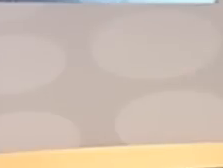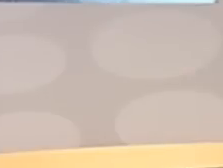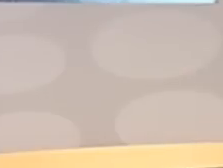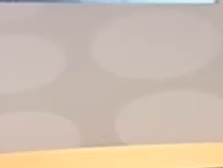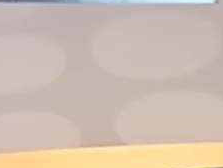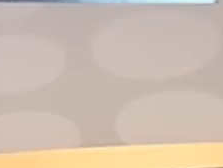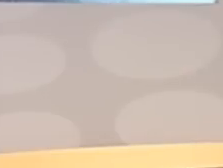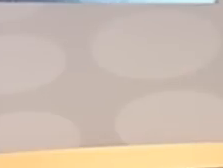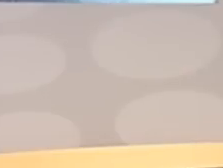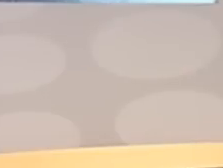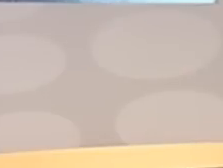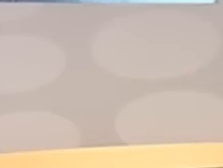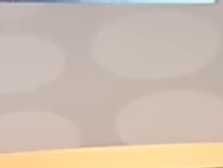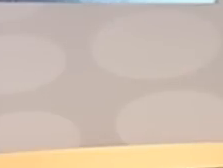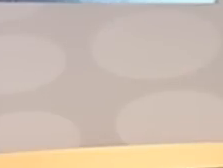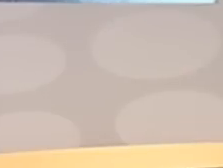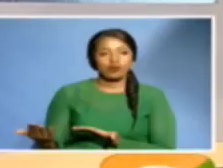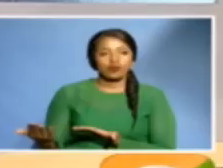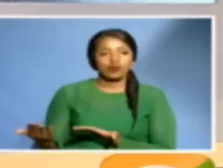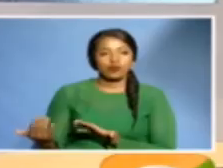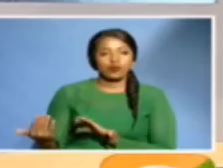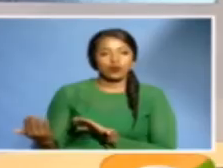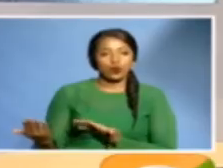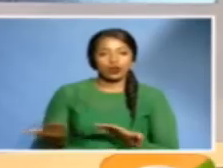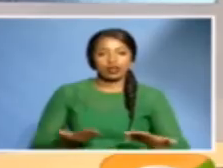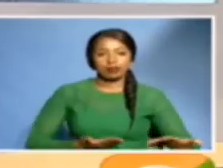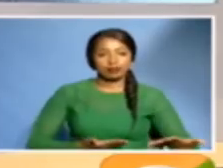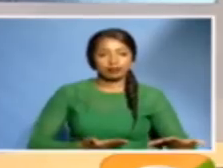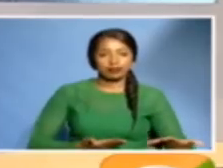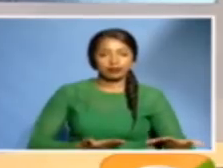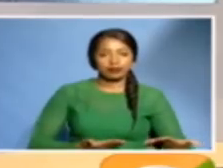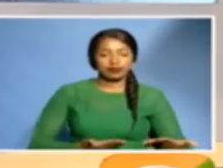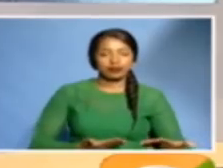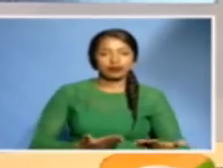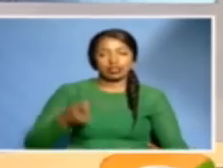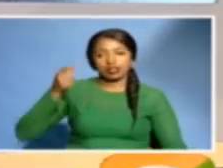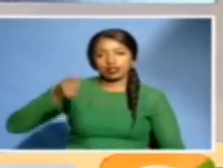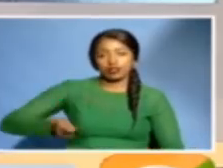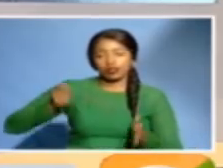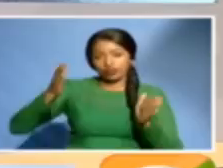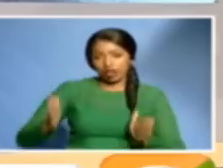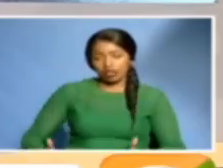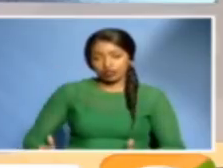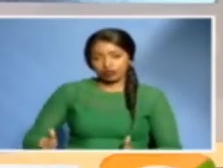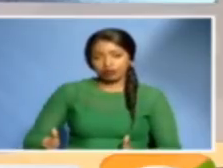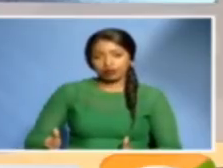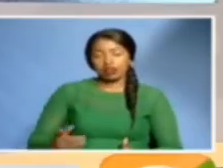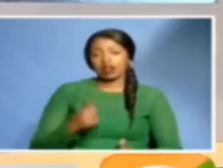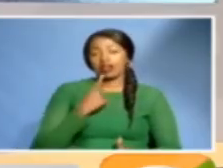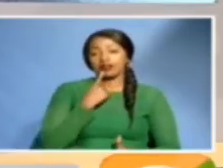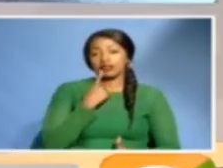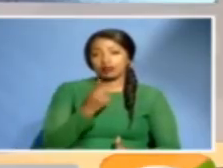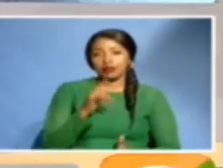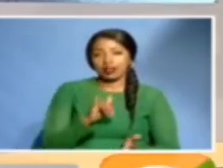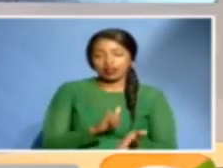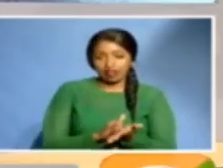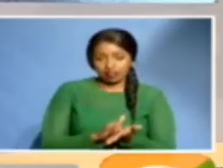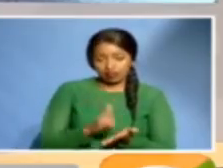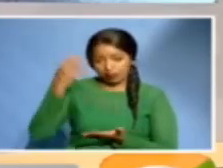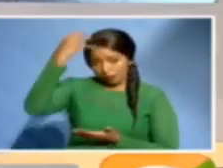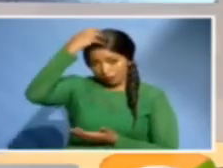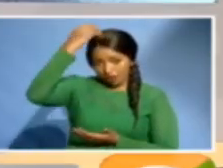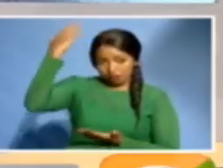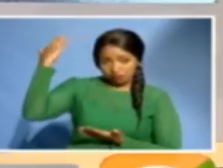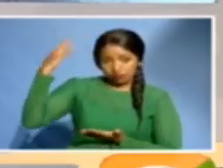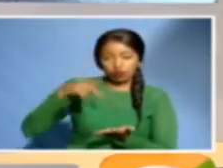Karibu tena. Mwanasheria mkuu Paul Kihara amekata rufaa dhidi ya uamuzi wa mahakama kumtaka Miguna Miguna kulipwa fidia kwa